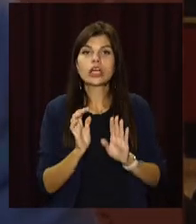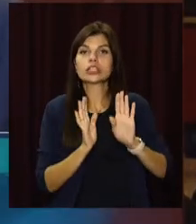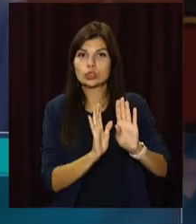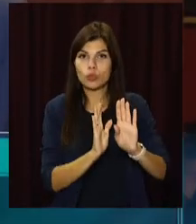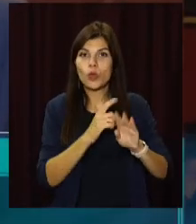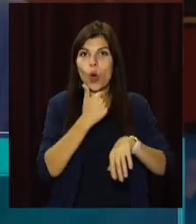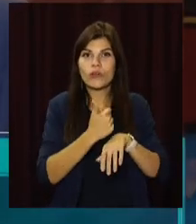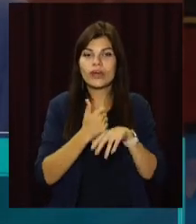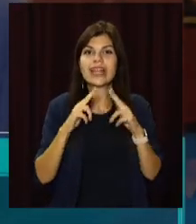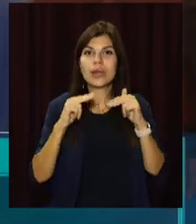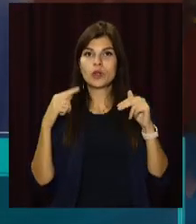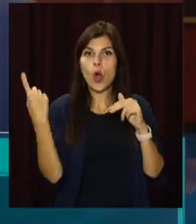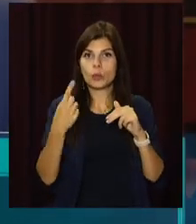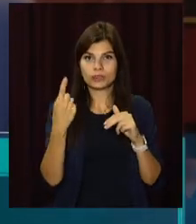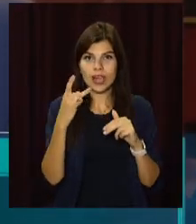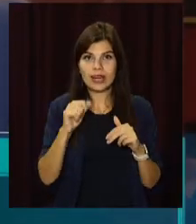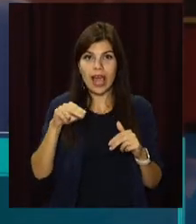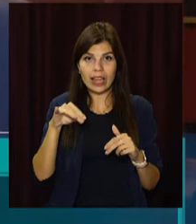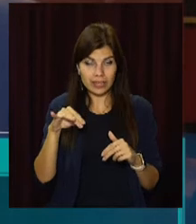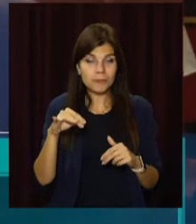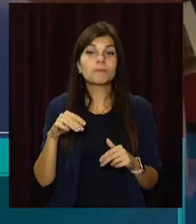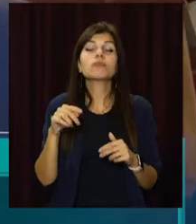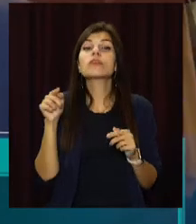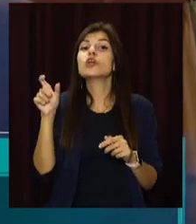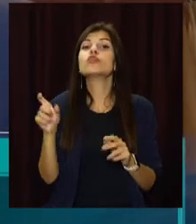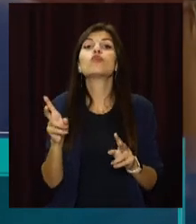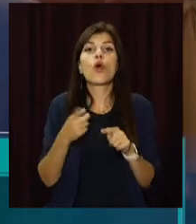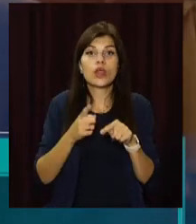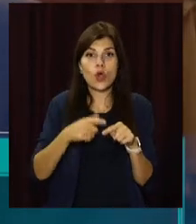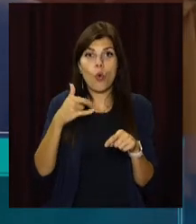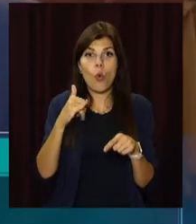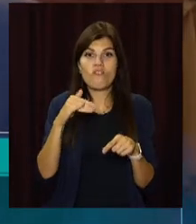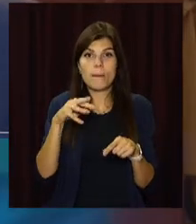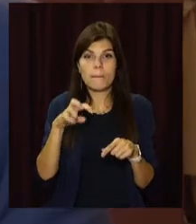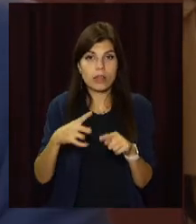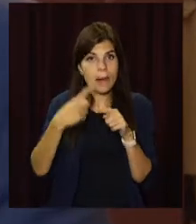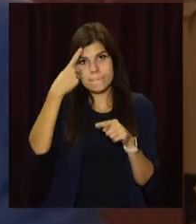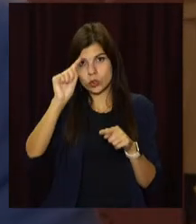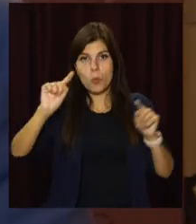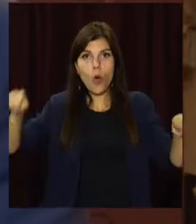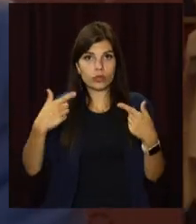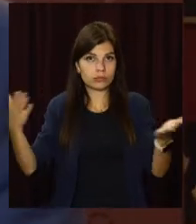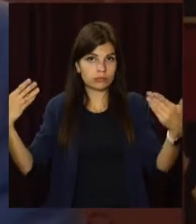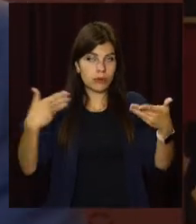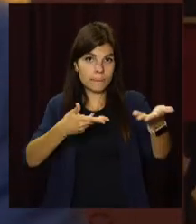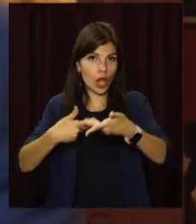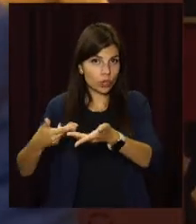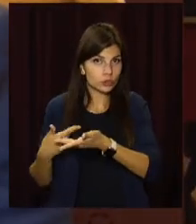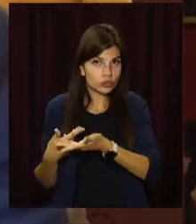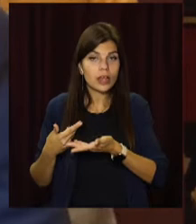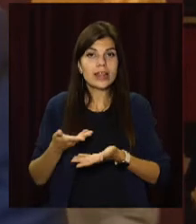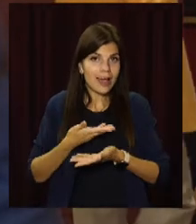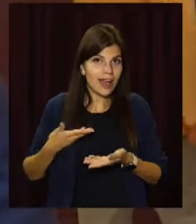голови Дніпропетровської обласної ради Геннадію Гуфману за те, що організували такий форум, що запросили нас,